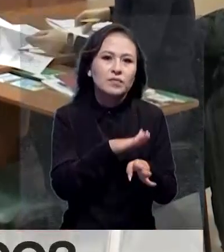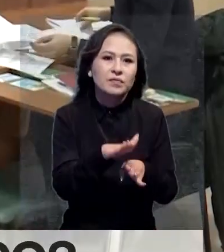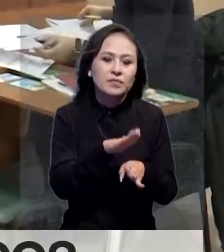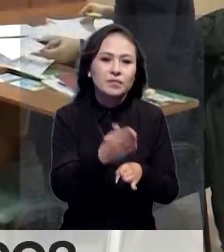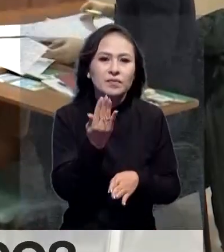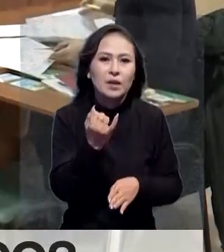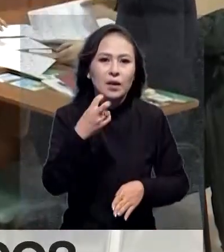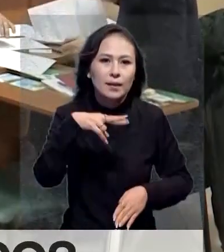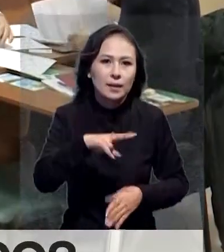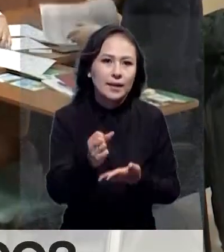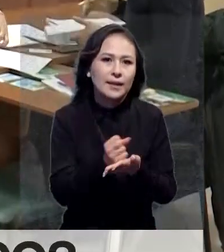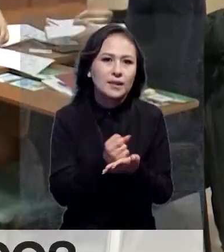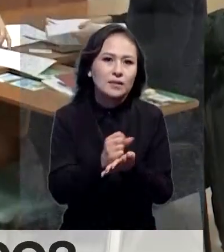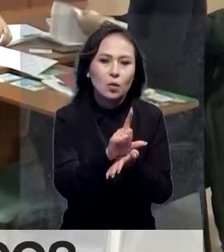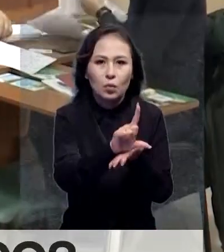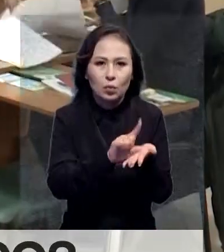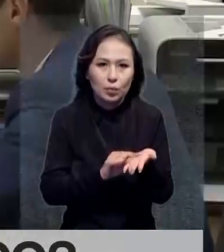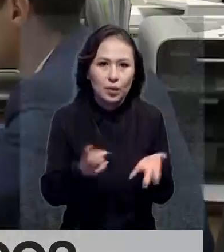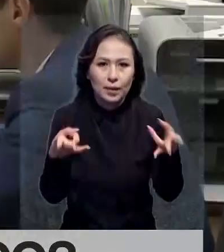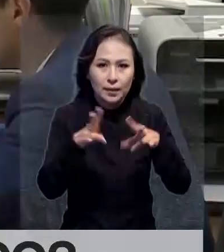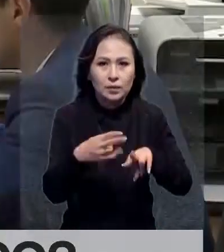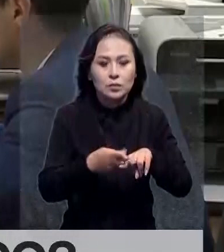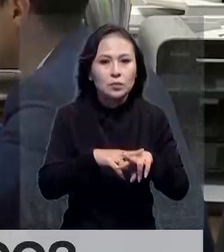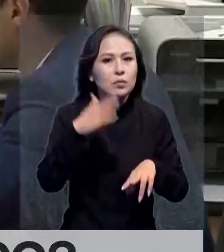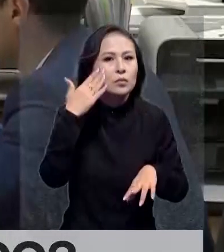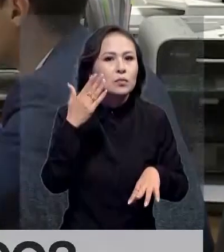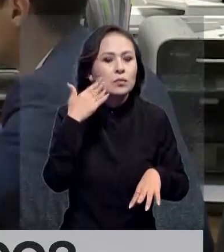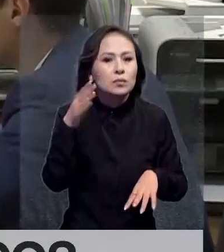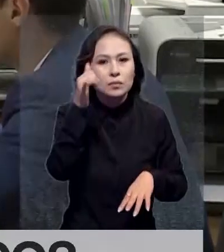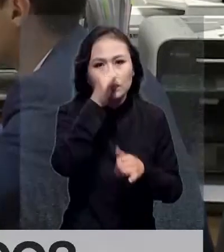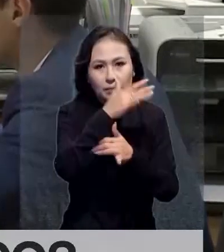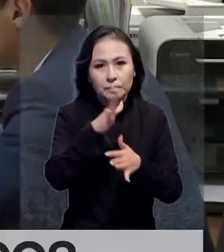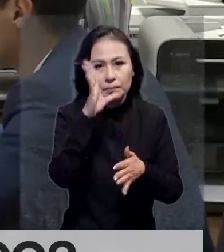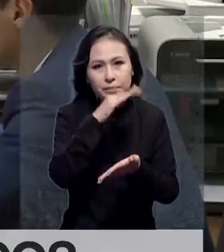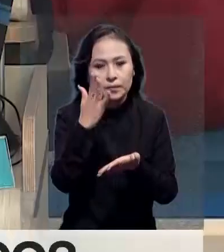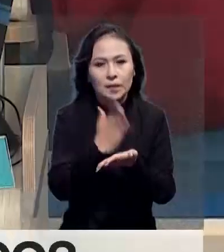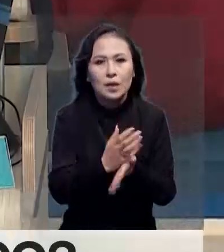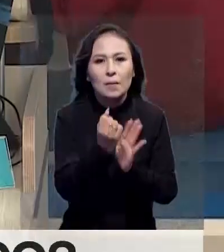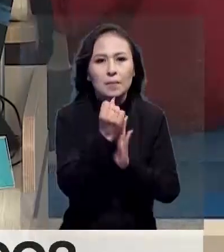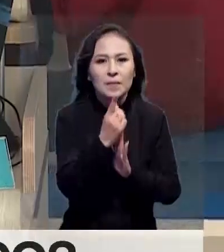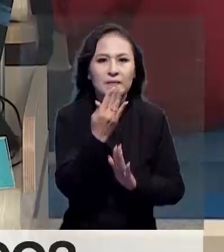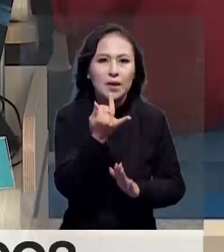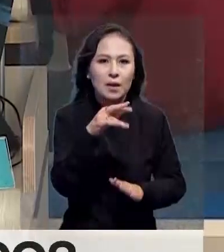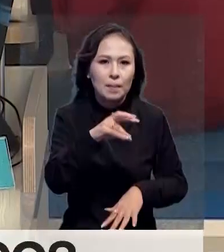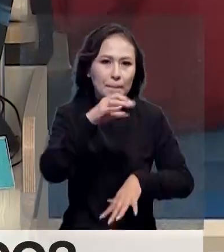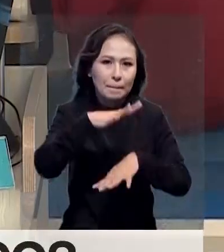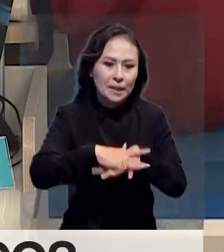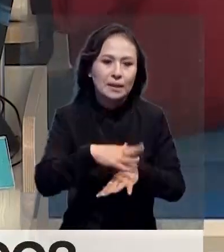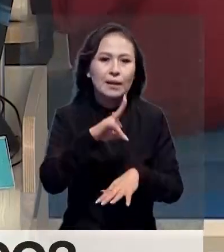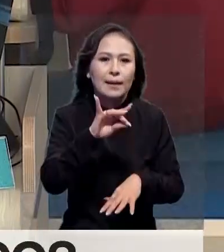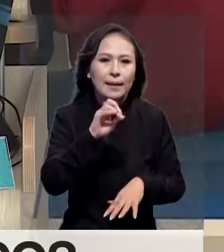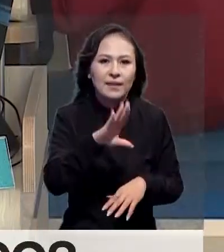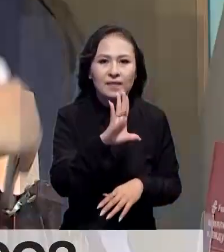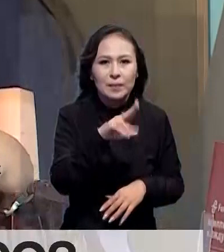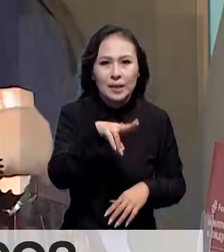faildardın rezervtik köşürmeleri aşık kalgandıktan mälimetke oğay kol jetkize alar edi. Bas ayağı 11 failda bank